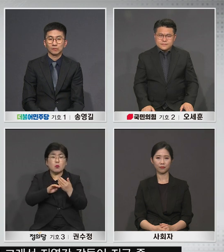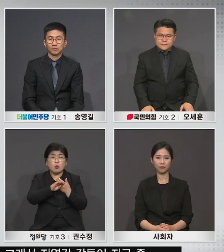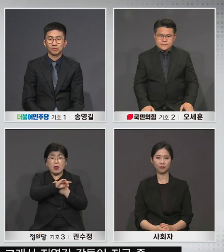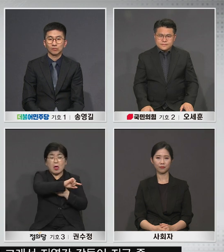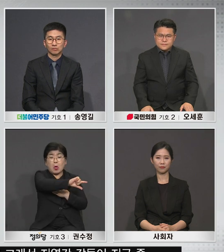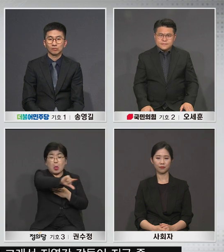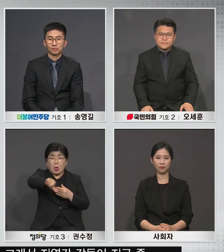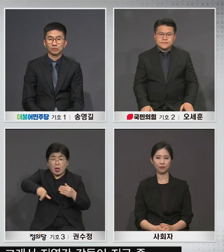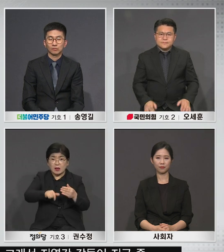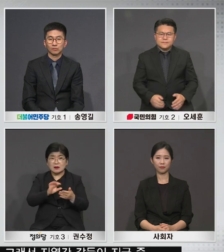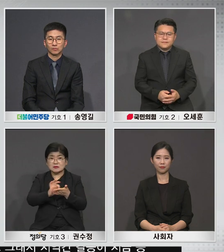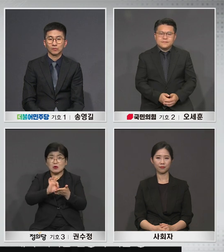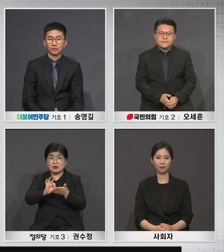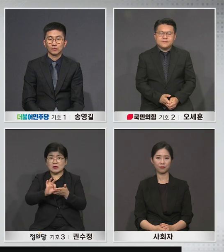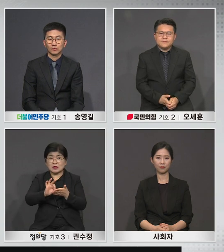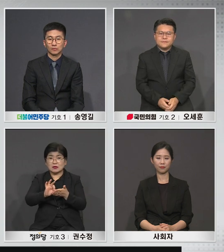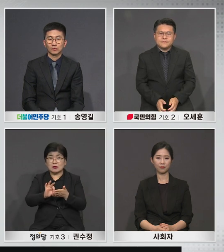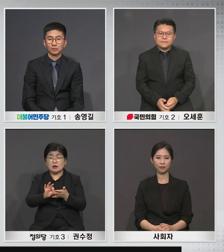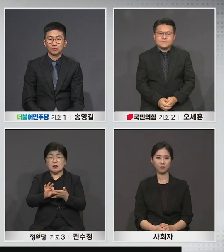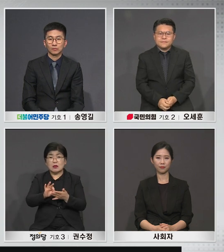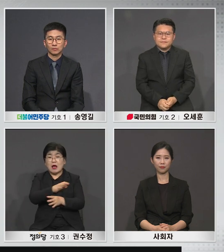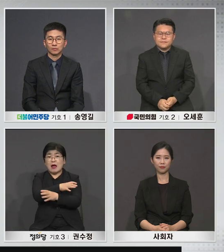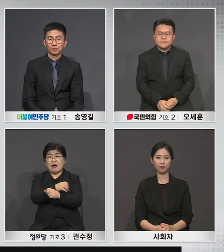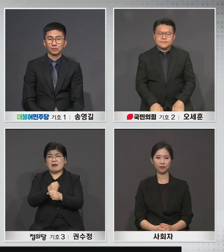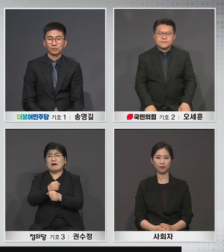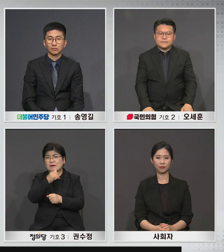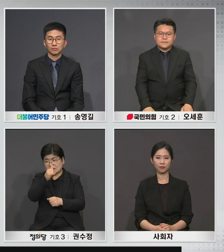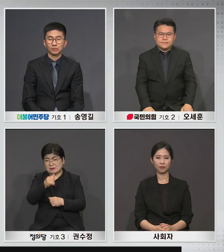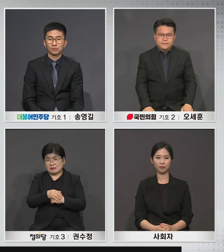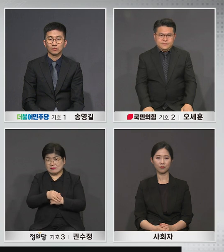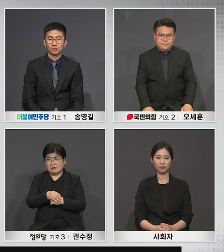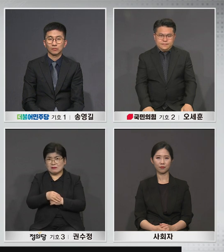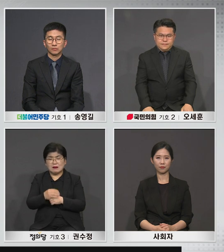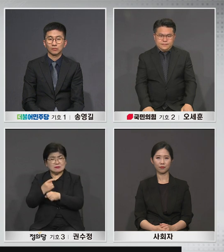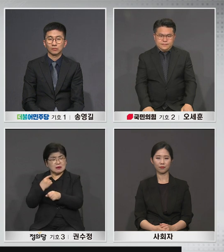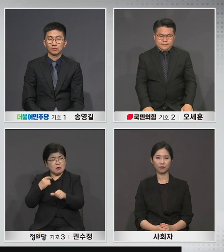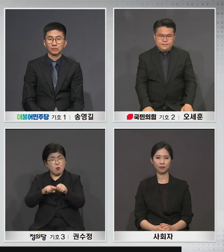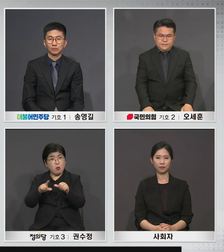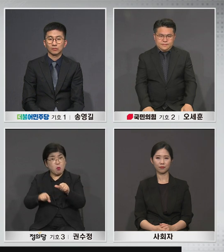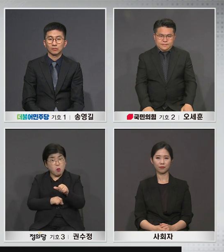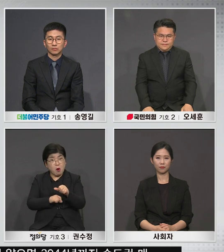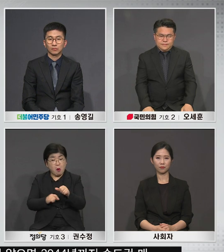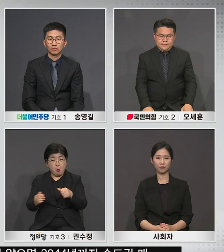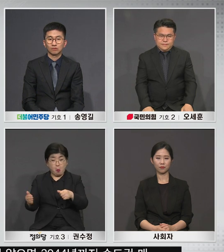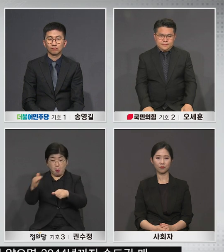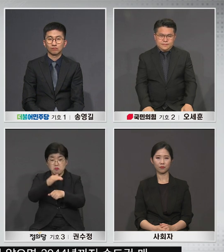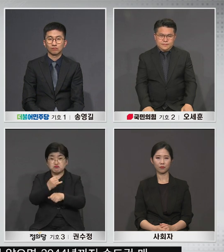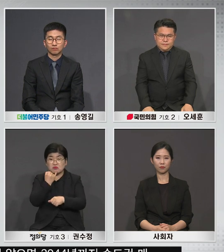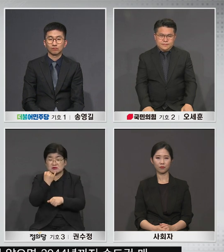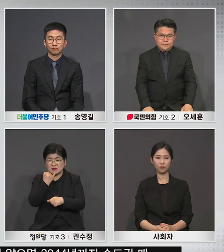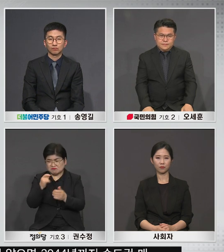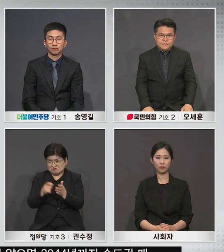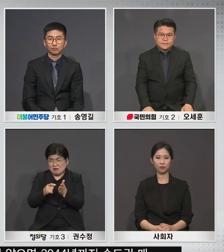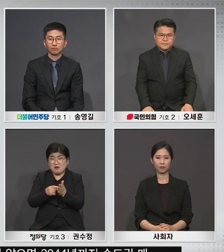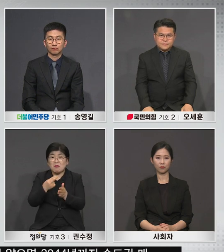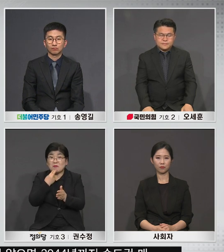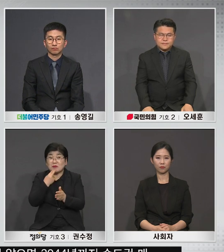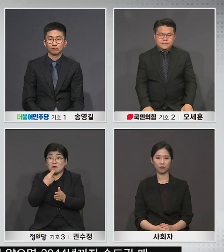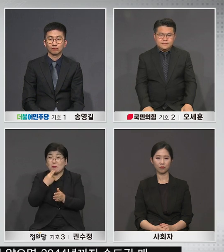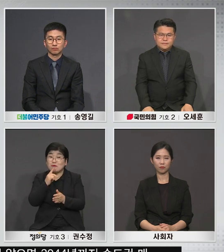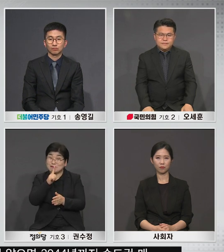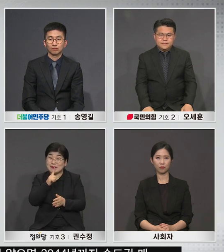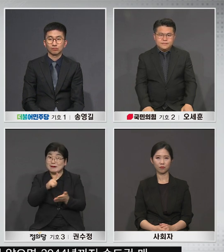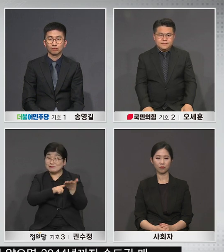비공개 합의문입니다. 오세훈 후보는 작년 5월에 매립지 용량에 여유가 있는 만큼 급한 문제가 아니다라고 말해왔습니다.